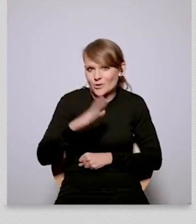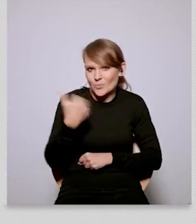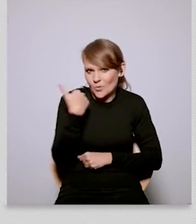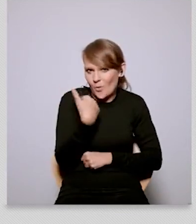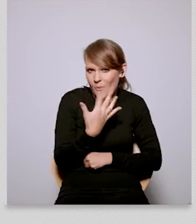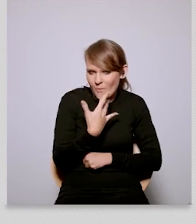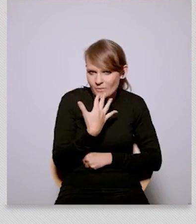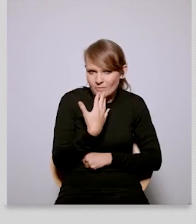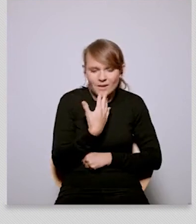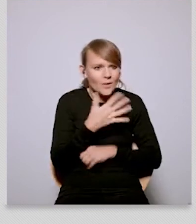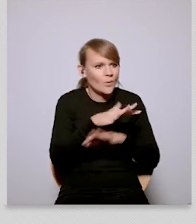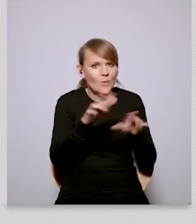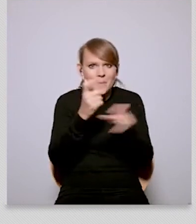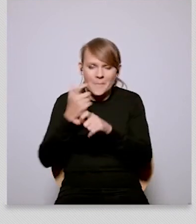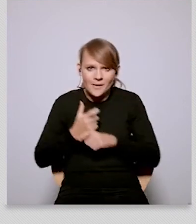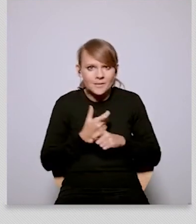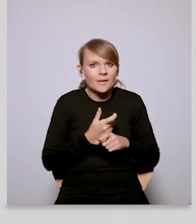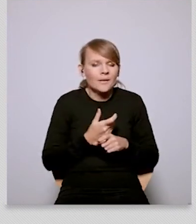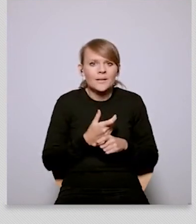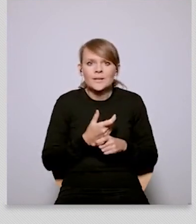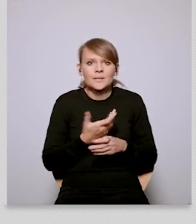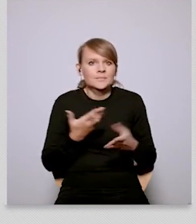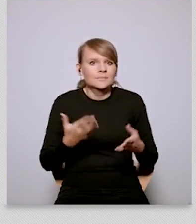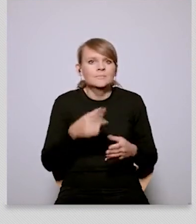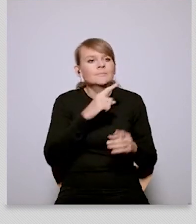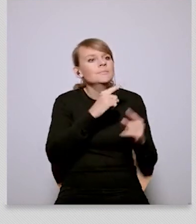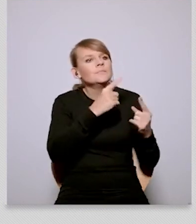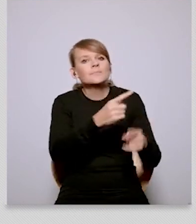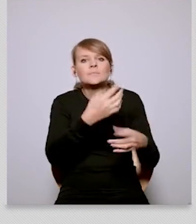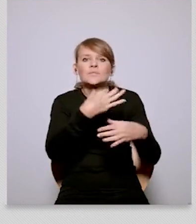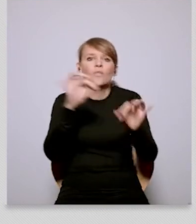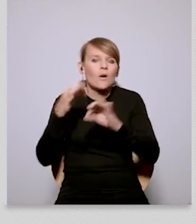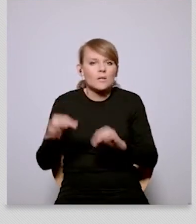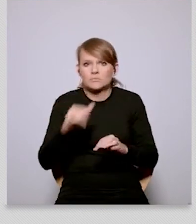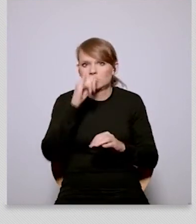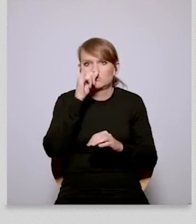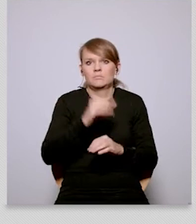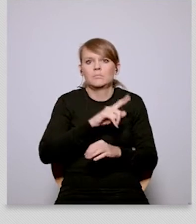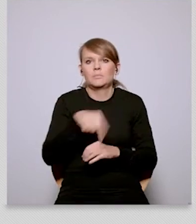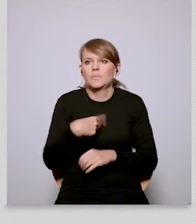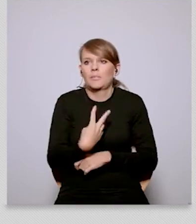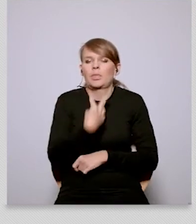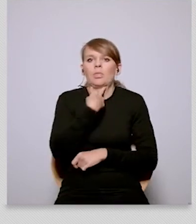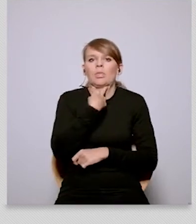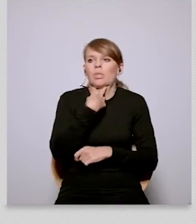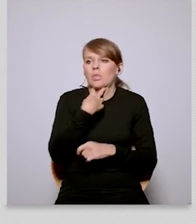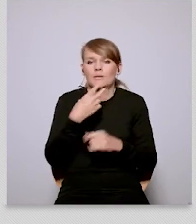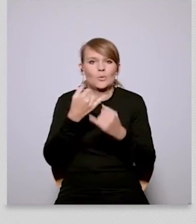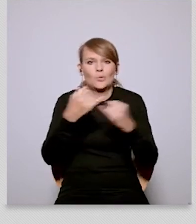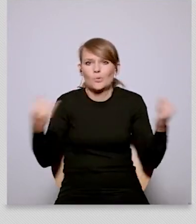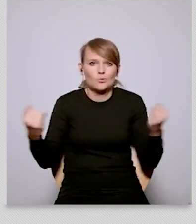i nie będziemy mogli zachować w tych państwach suwerenności będziemy zależni od tych różnych mechanizmów